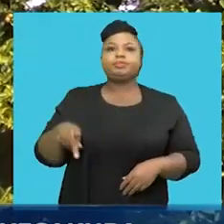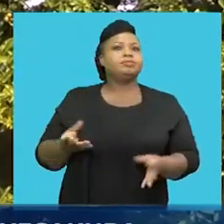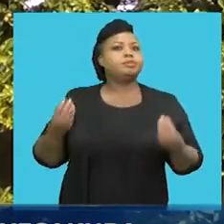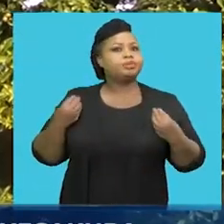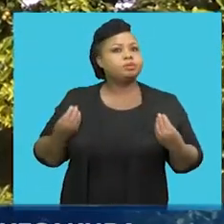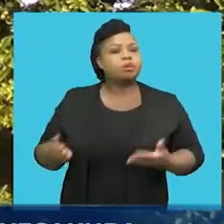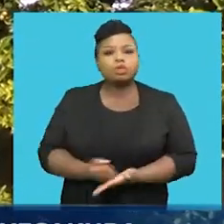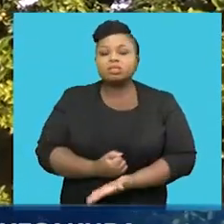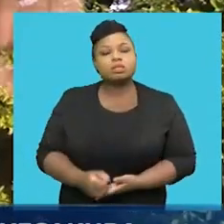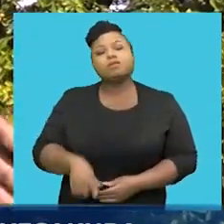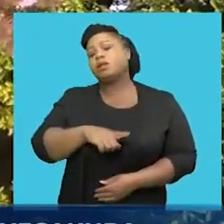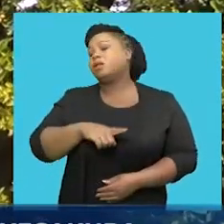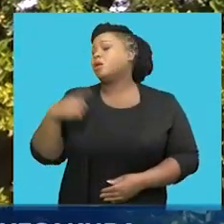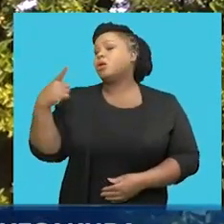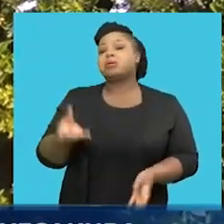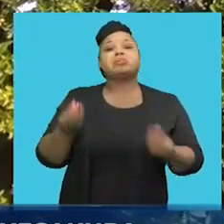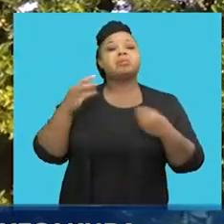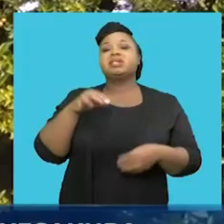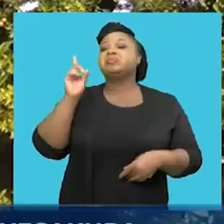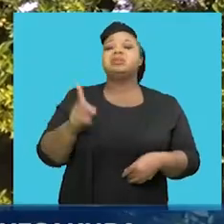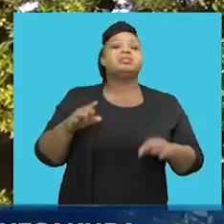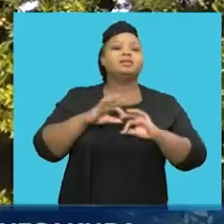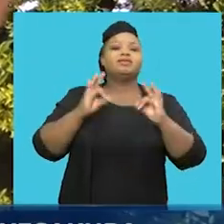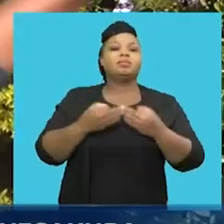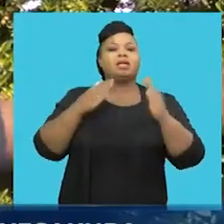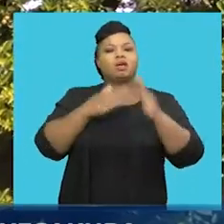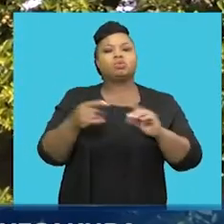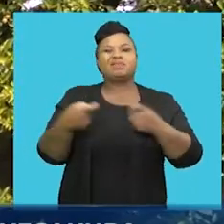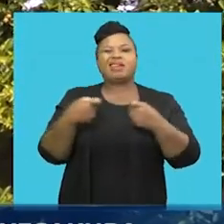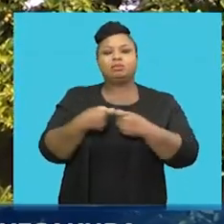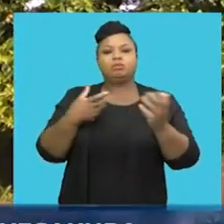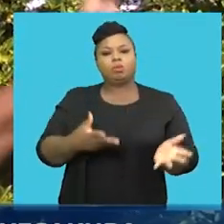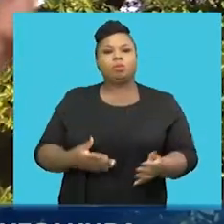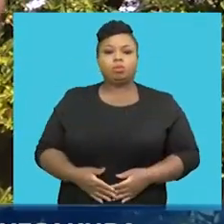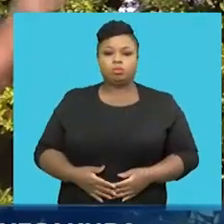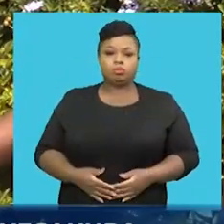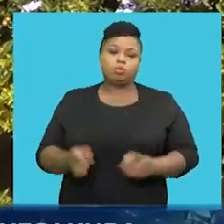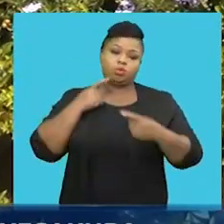Kunini sabhalisa sitholi RDP, hleli kula ama-family awuzi alwelwayo. Yiloko esikhala ngakho.